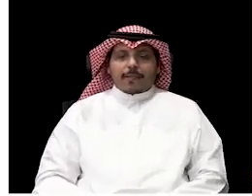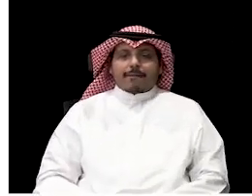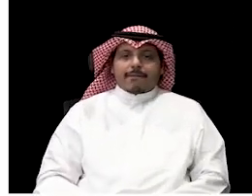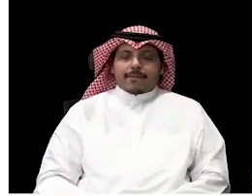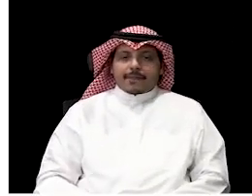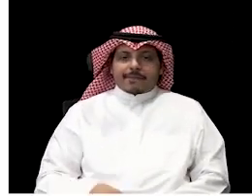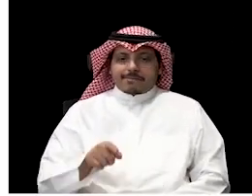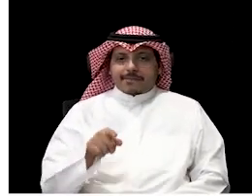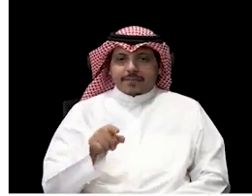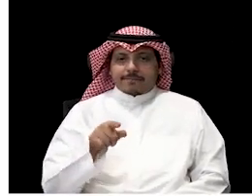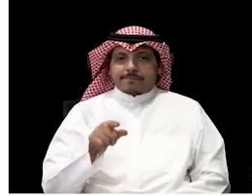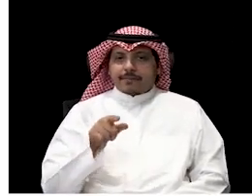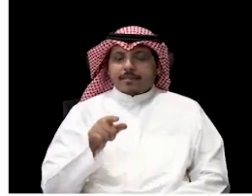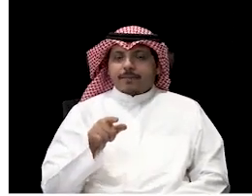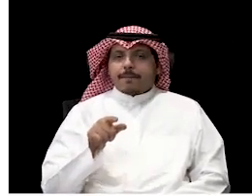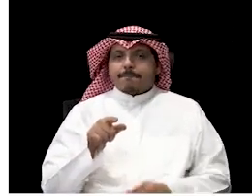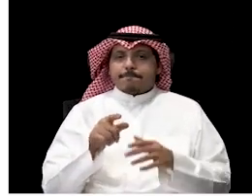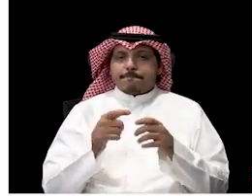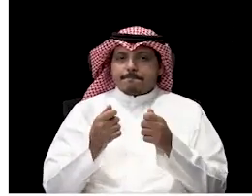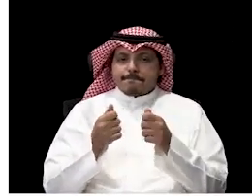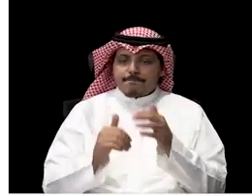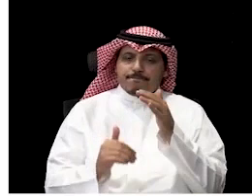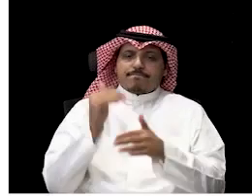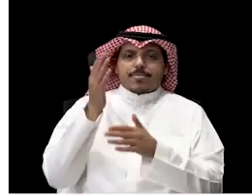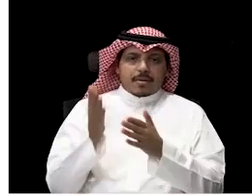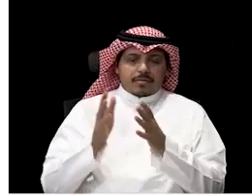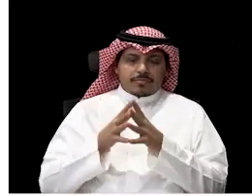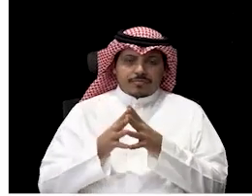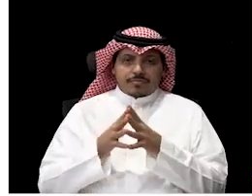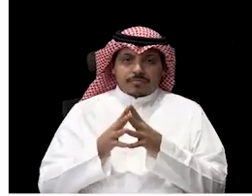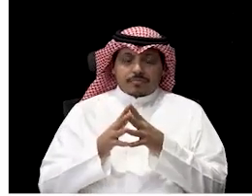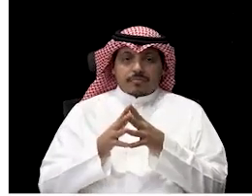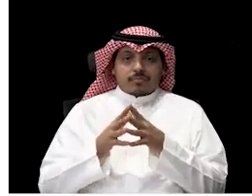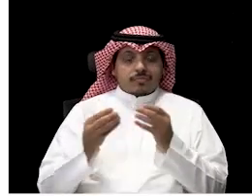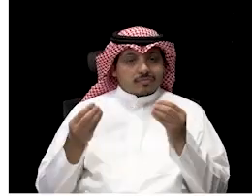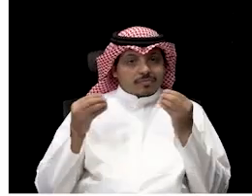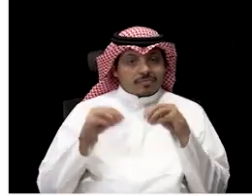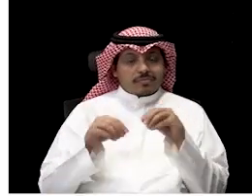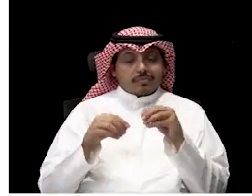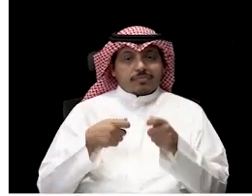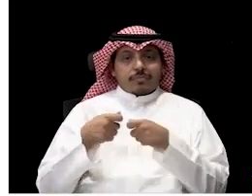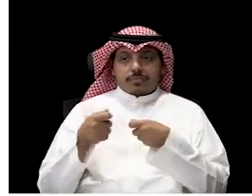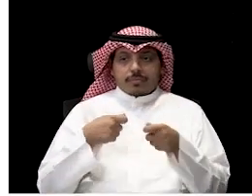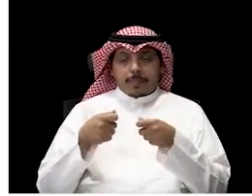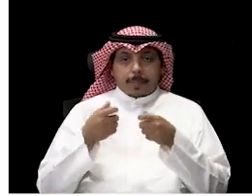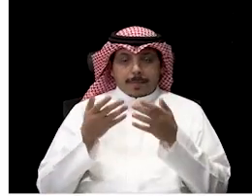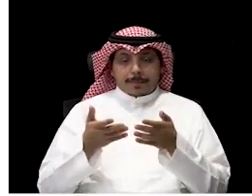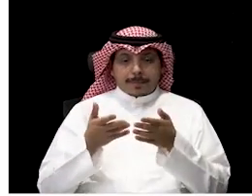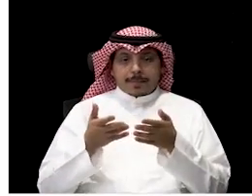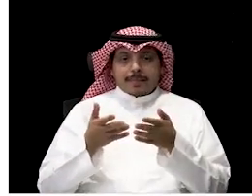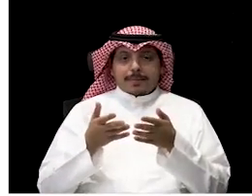وهذا يؤدي إلى ارتفاع ماذا؟ الأسعار، بالإضافة إلى ارتفاع أجور العاملين في